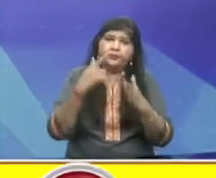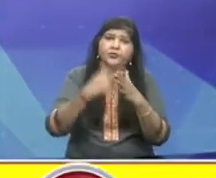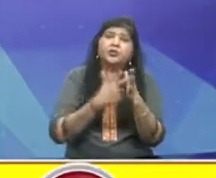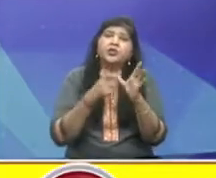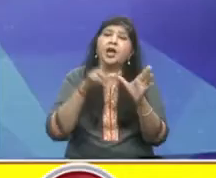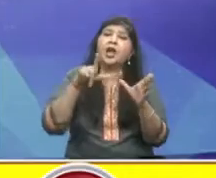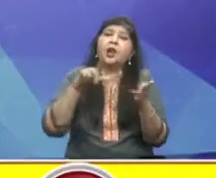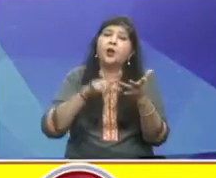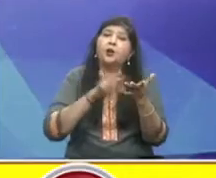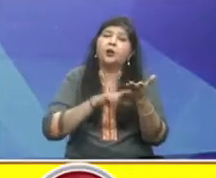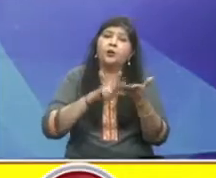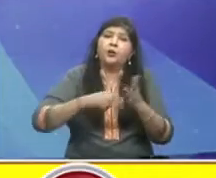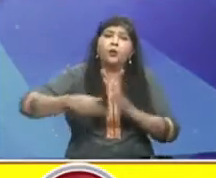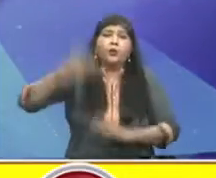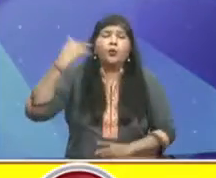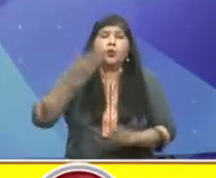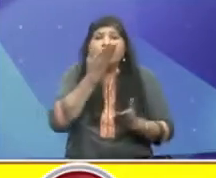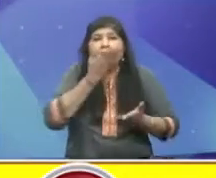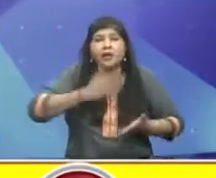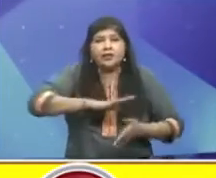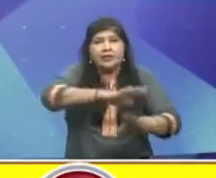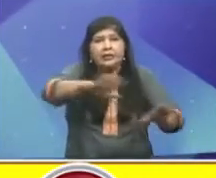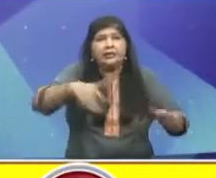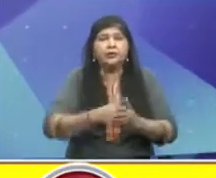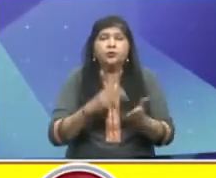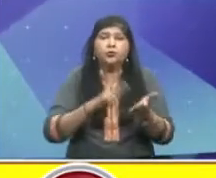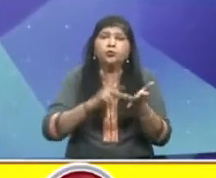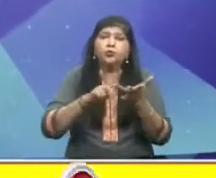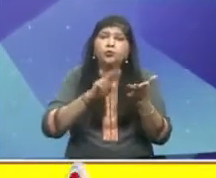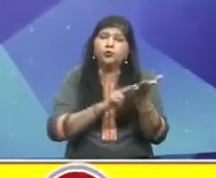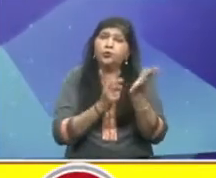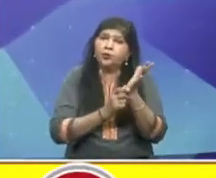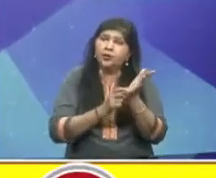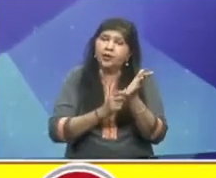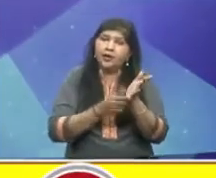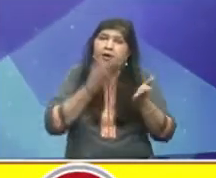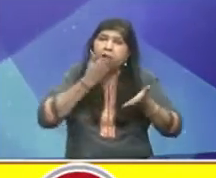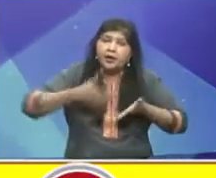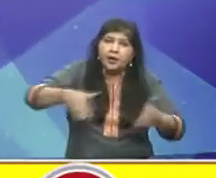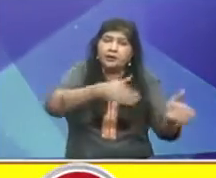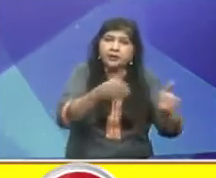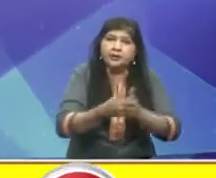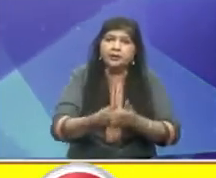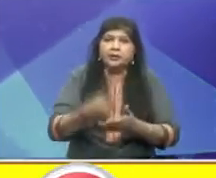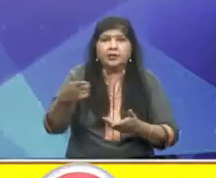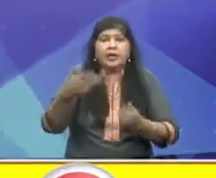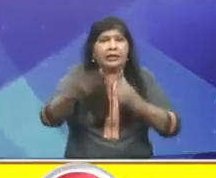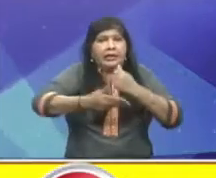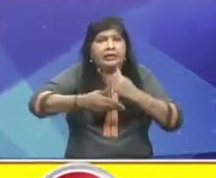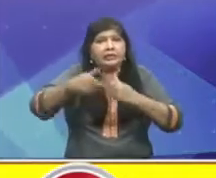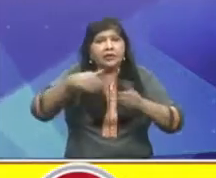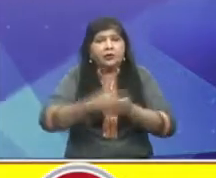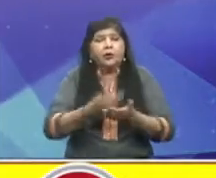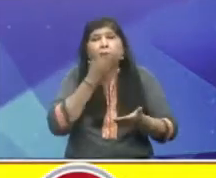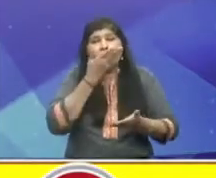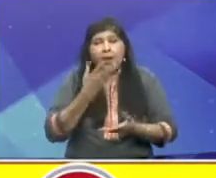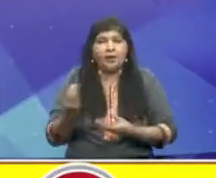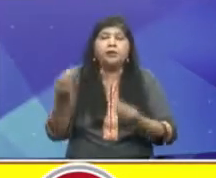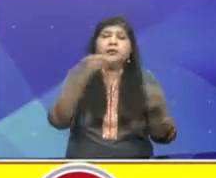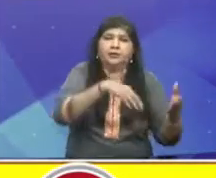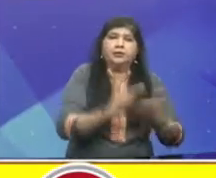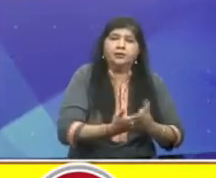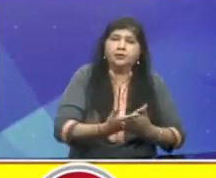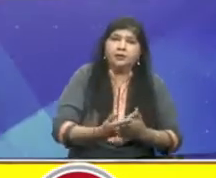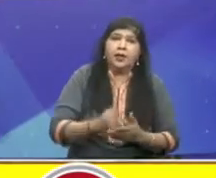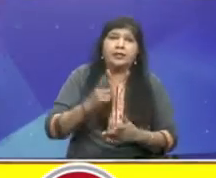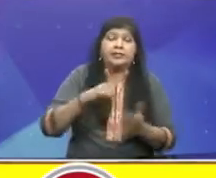में एक पारंपरिक नदी थी, नून नदी। नून यहाँ के किसानों के लिए पानी का प्रमुख